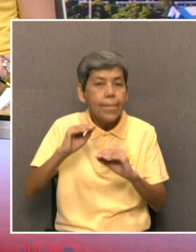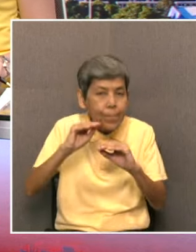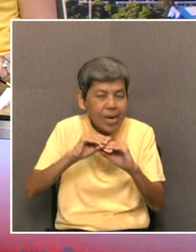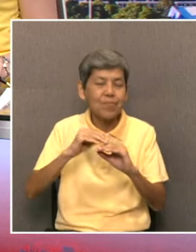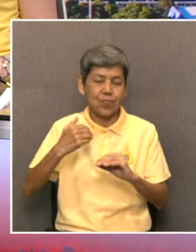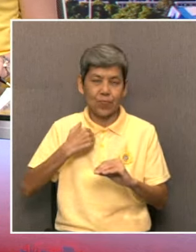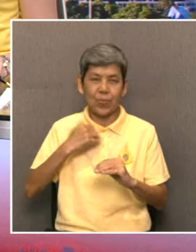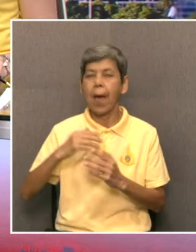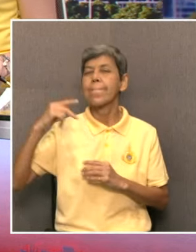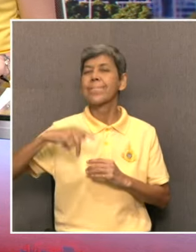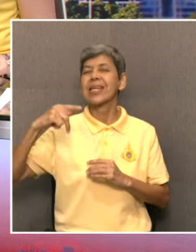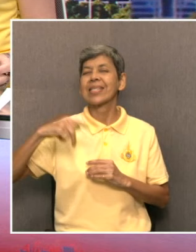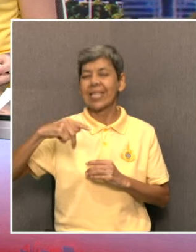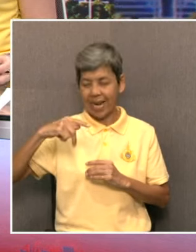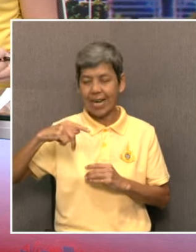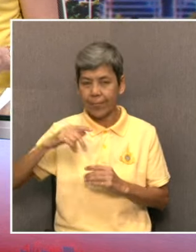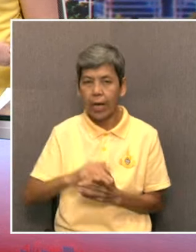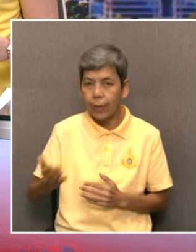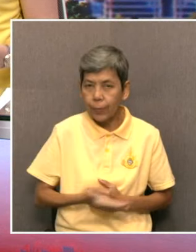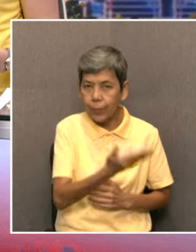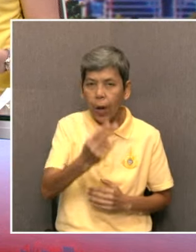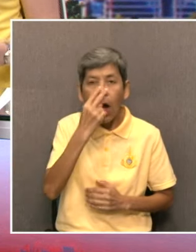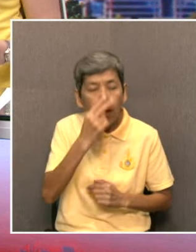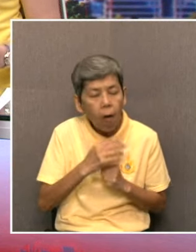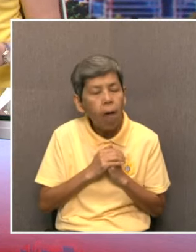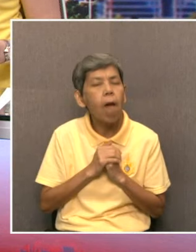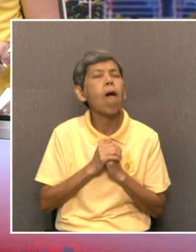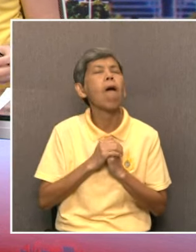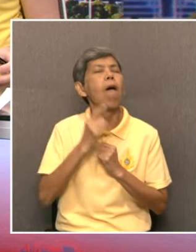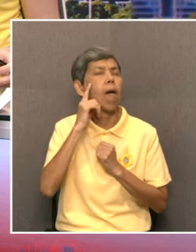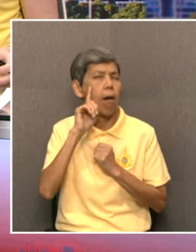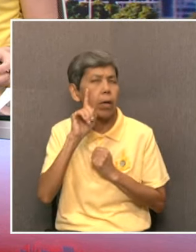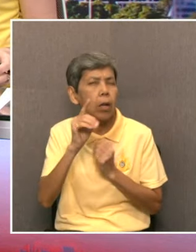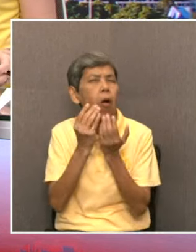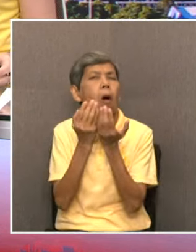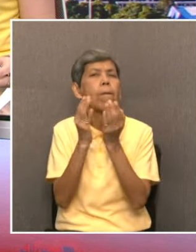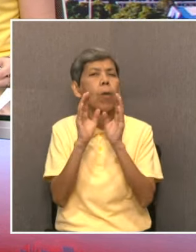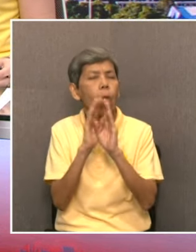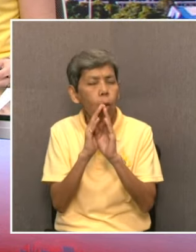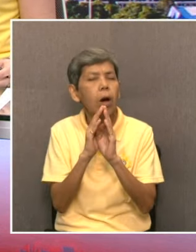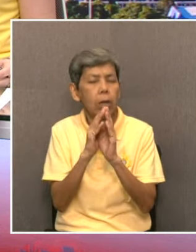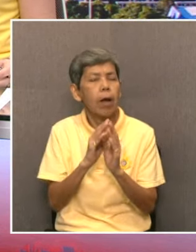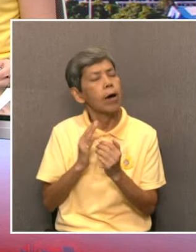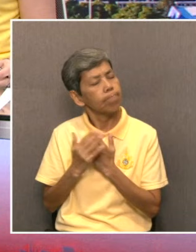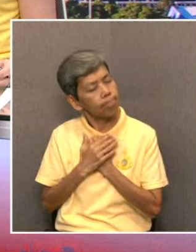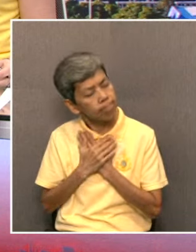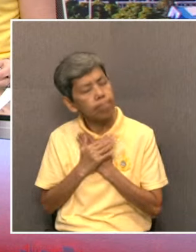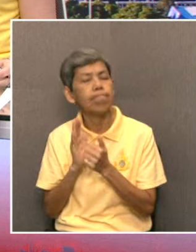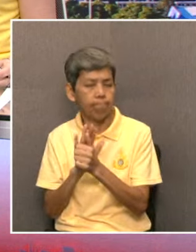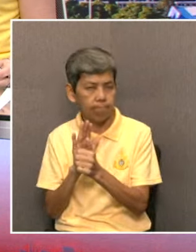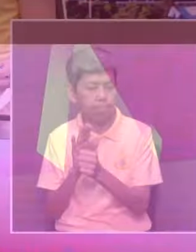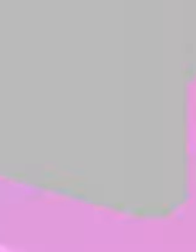การฉายพิเศษส่งท้ายนะคะแล้วก็ให้ทุกคนเนี่ยจะได้หวนกลับมานึกถึงครอบครัวแล้วก็ส่งเสริมความกตัญญูค่ะ